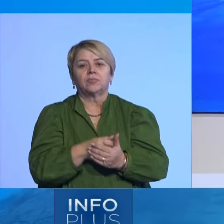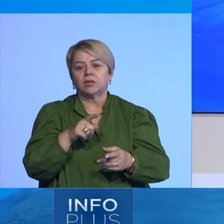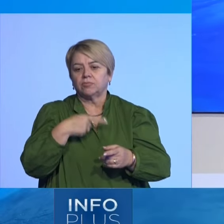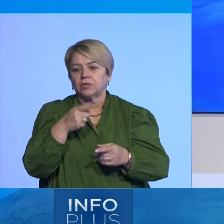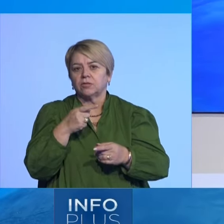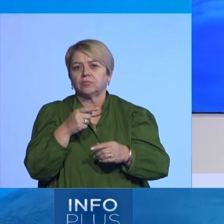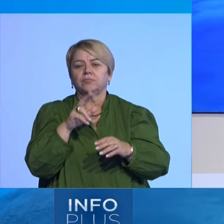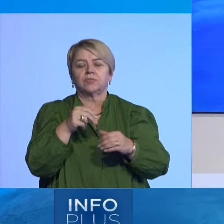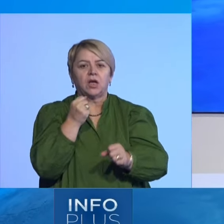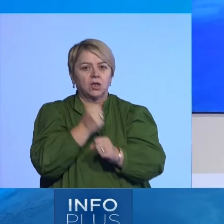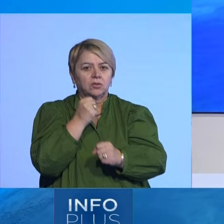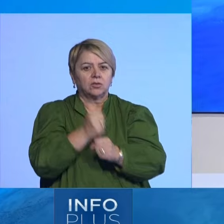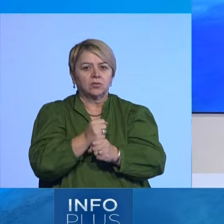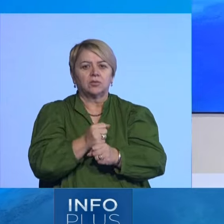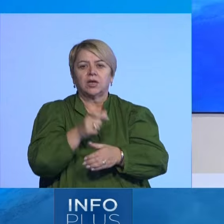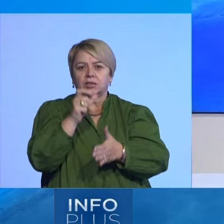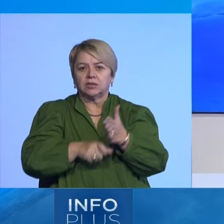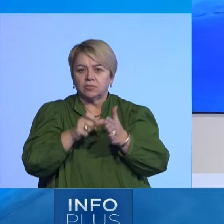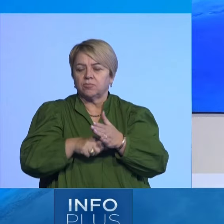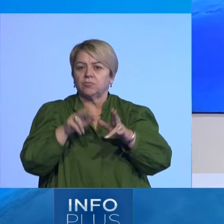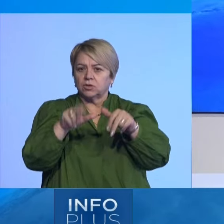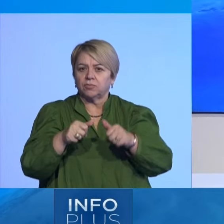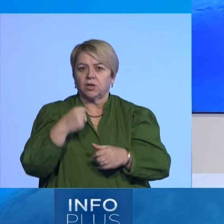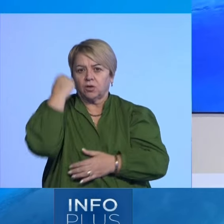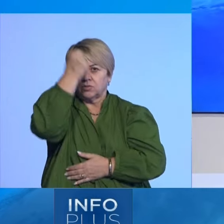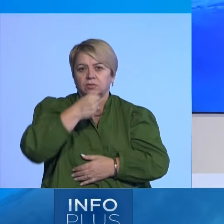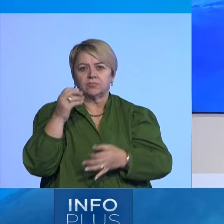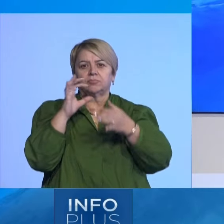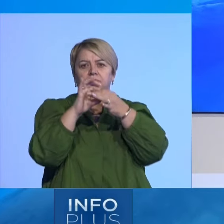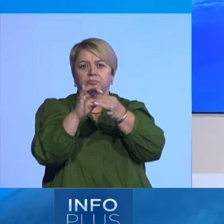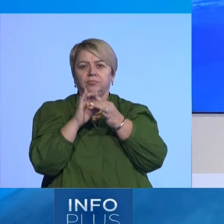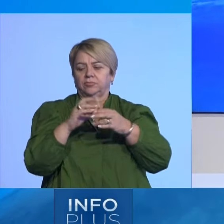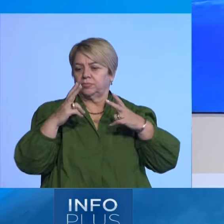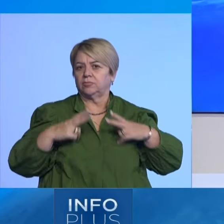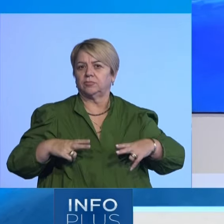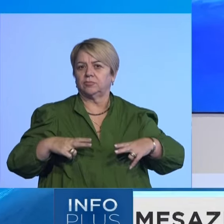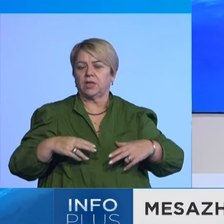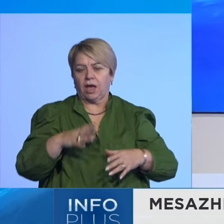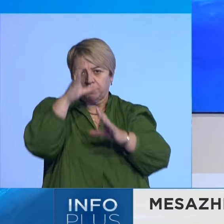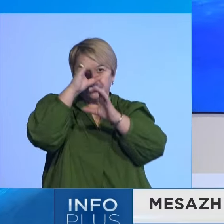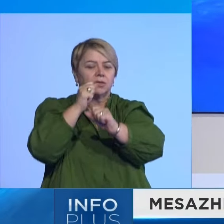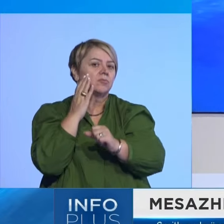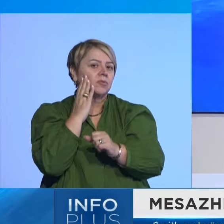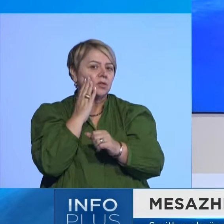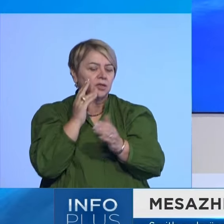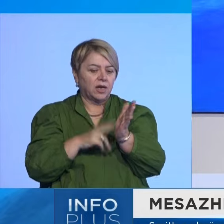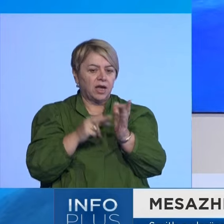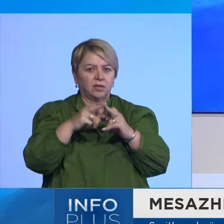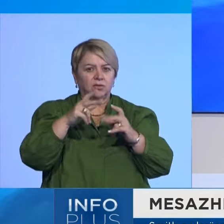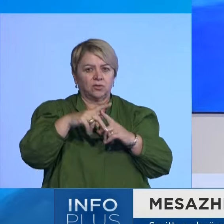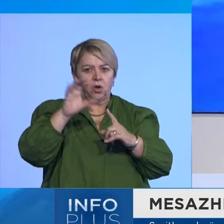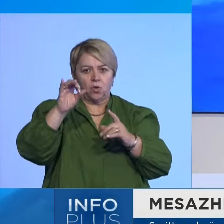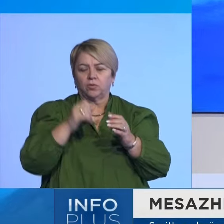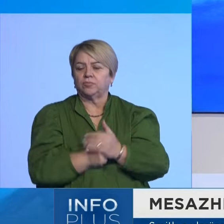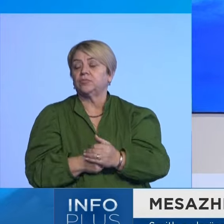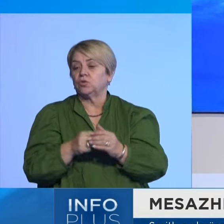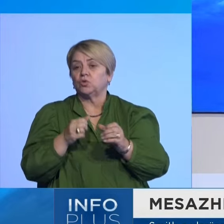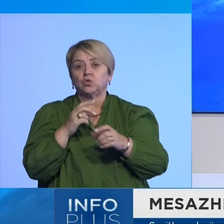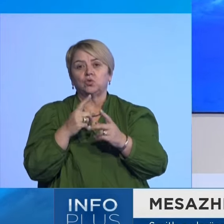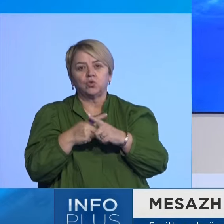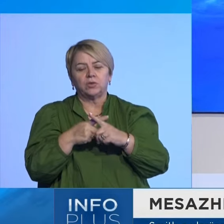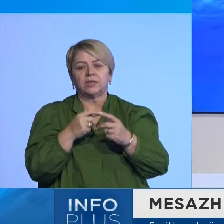të angazhohen në antarësimin e mundshëm të Kosovës në partneritetin për paqe. Ambasadori Amerikane në NATO, Julian Smith, ka